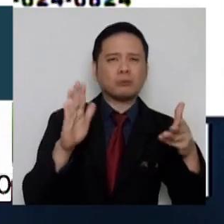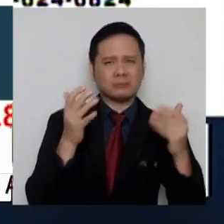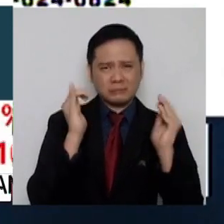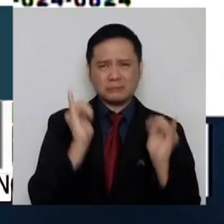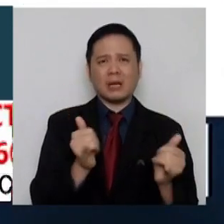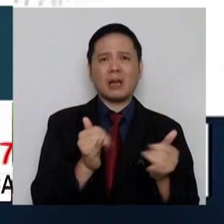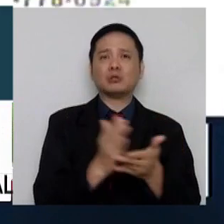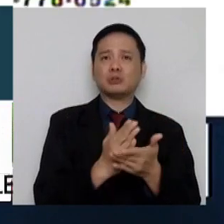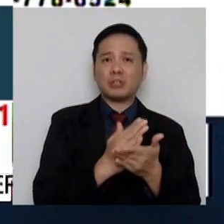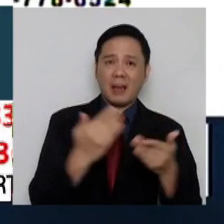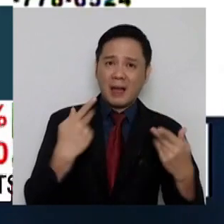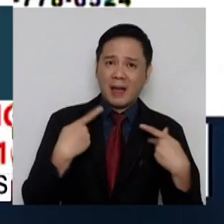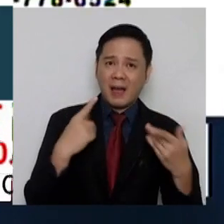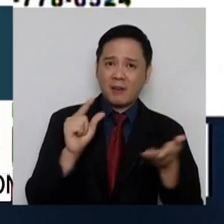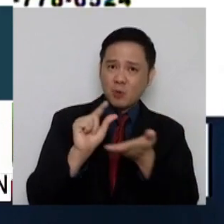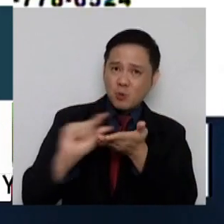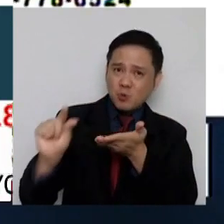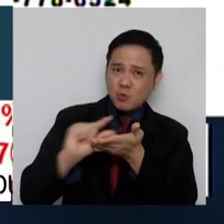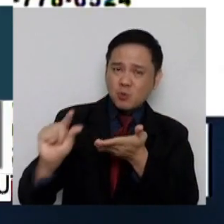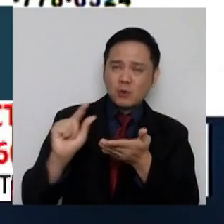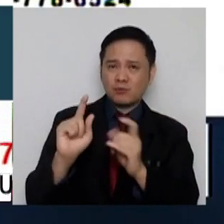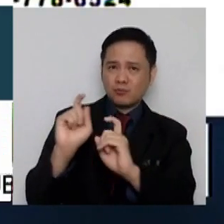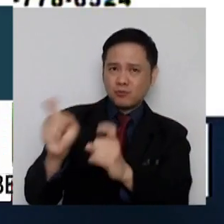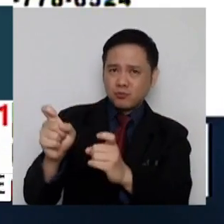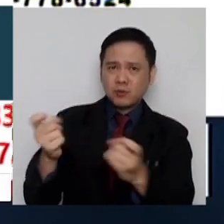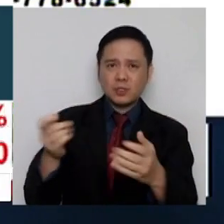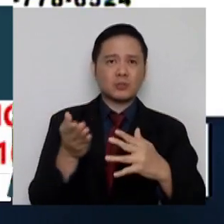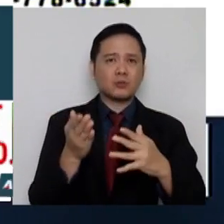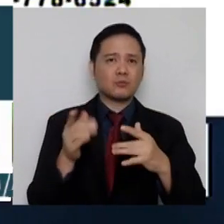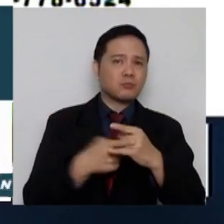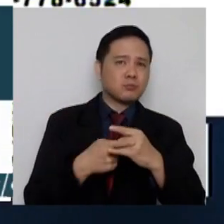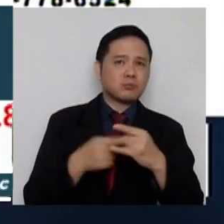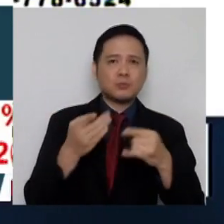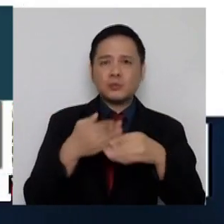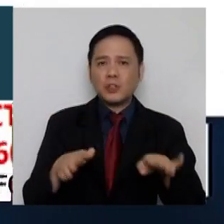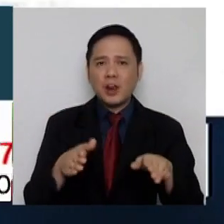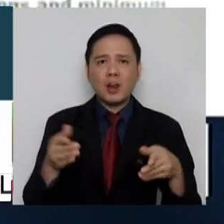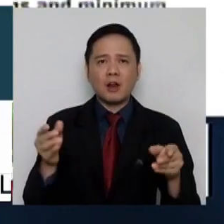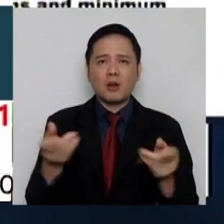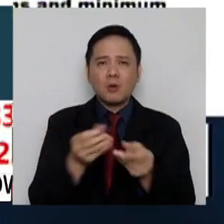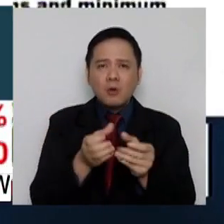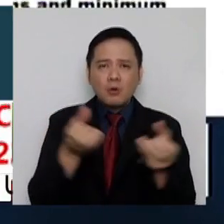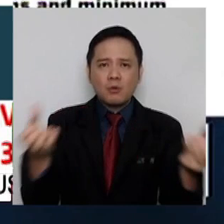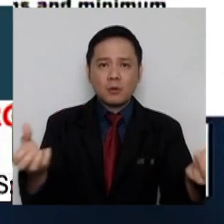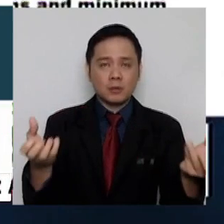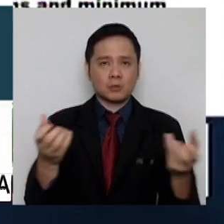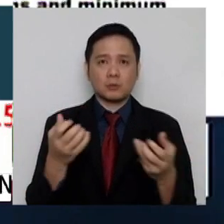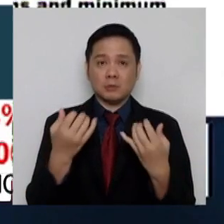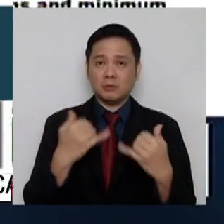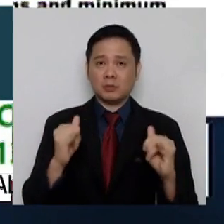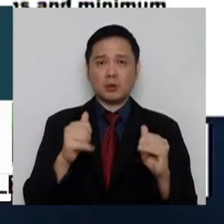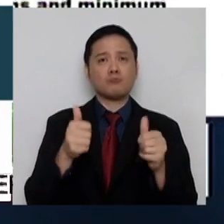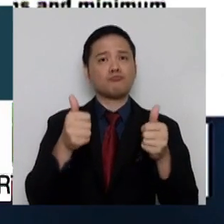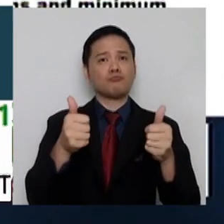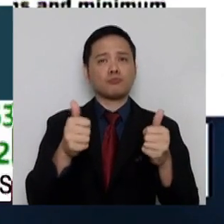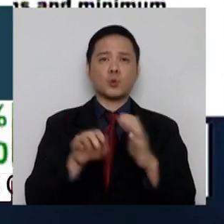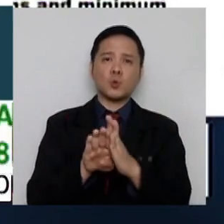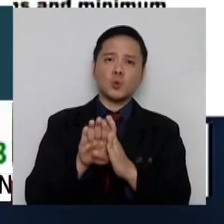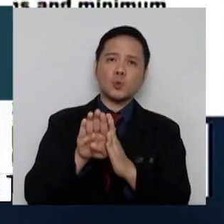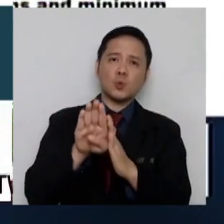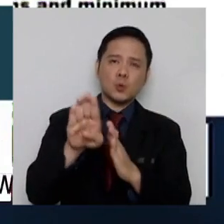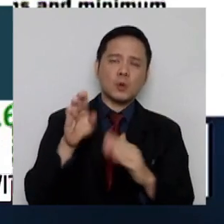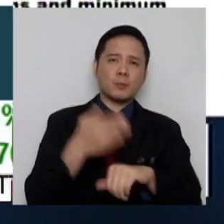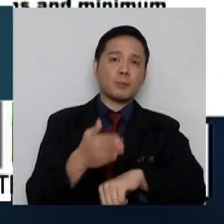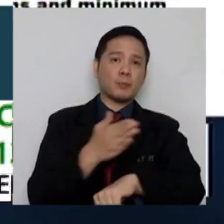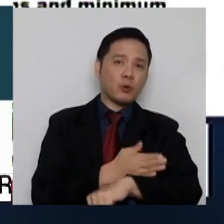konti, ibalik na lang sa Metro para matapos na rin po tayo ito, no? So we're just on course. Habang tumutulong tayo sa kapatid natin